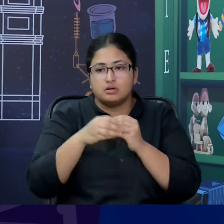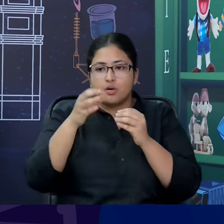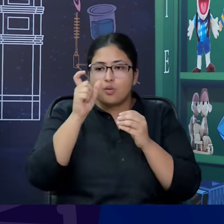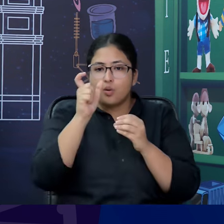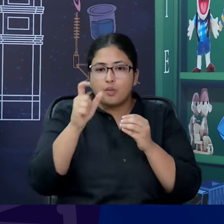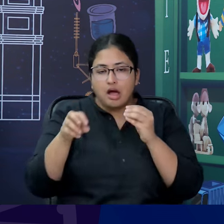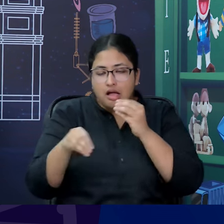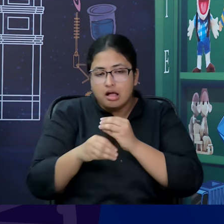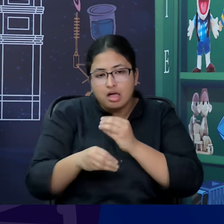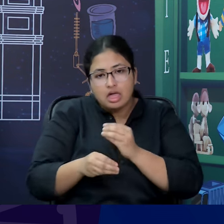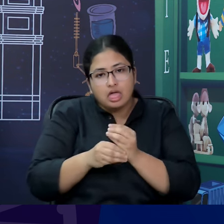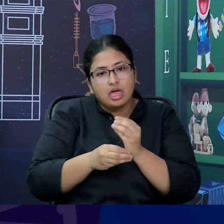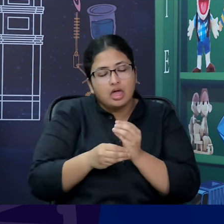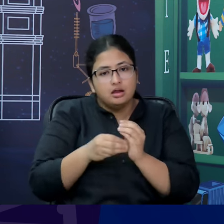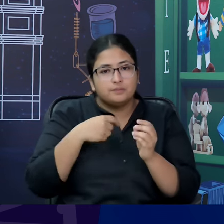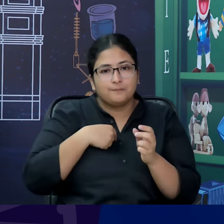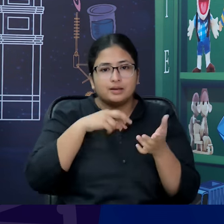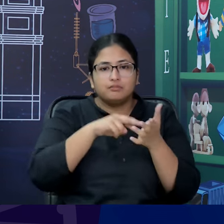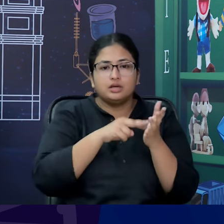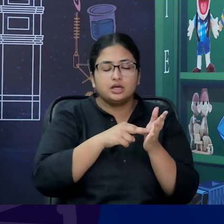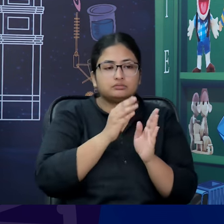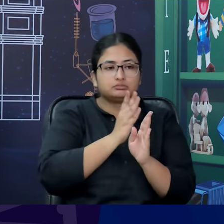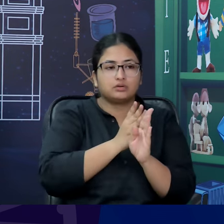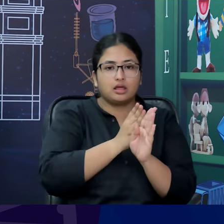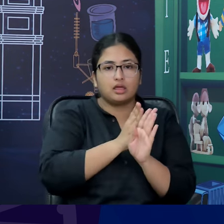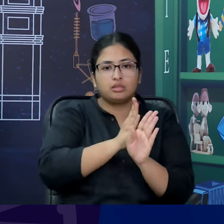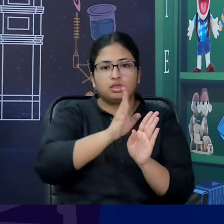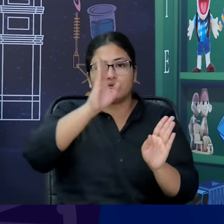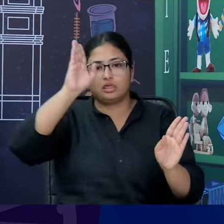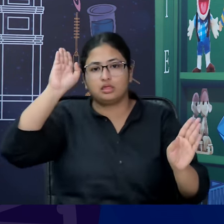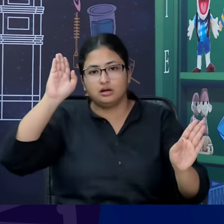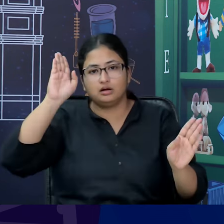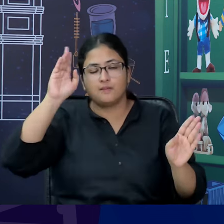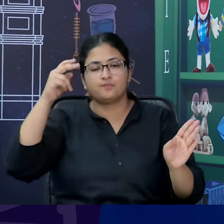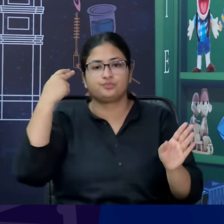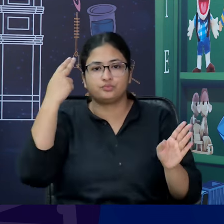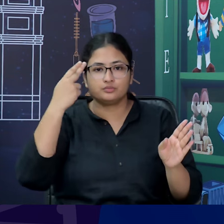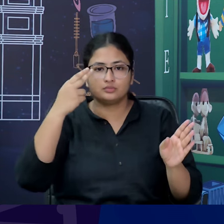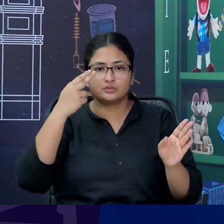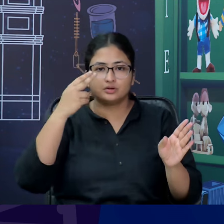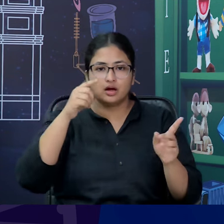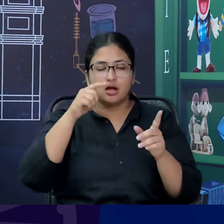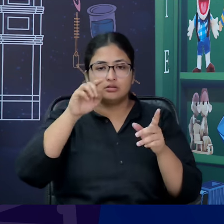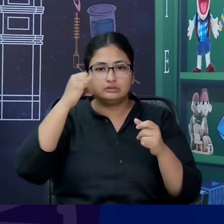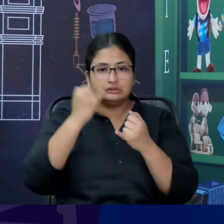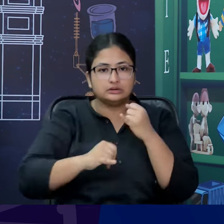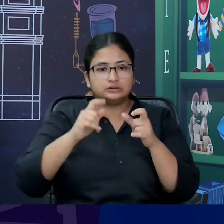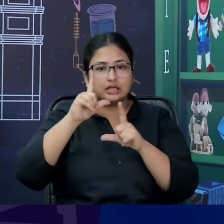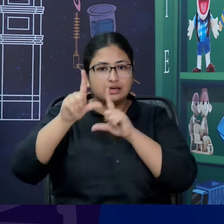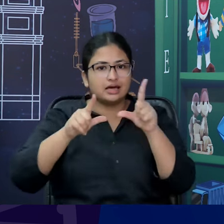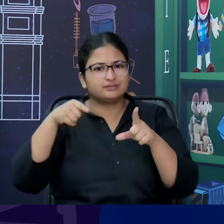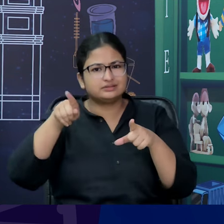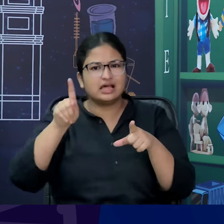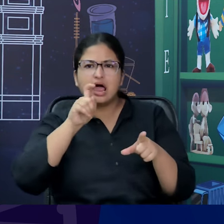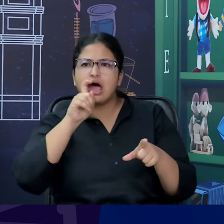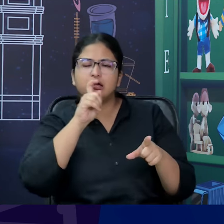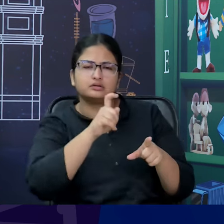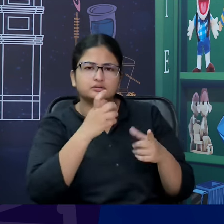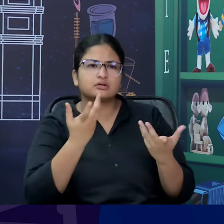है आप हल्के में कोई बात बोल देते हैं लेकिन अगर वह भाषा के चक्कर में भाषा की दृष्टि से अगर हम उसको देखें तो वह अर्थहीन